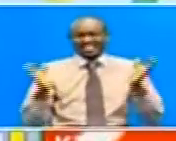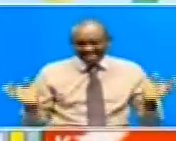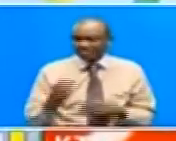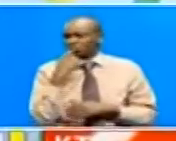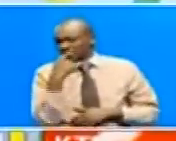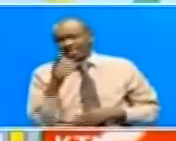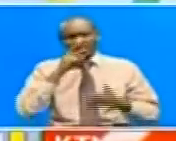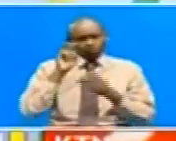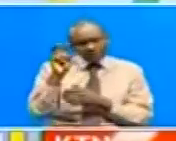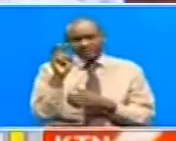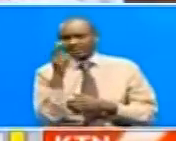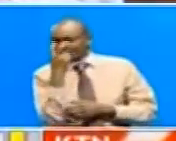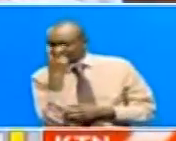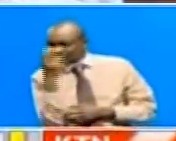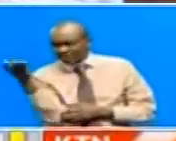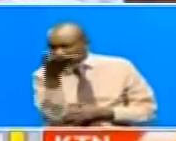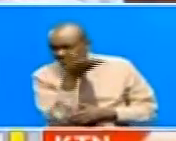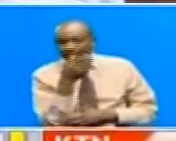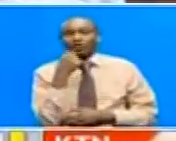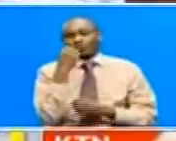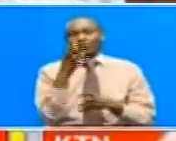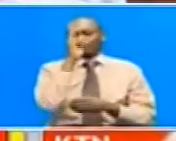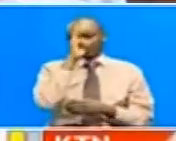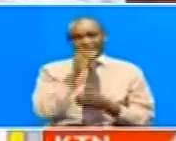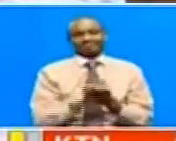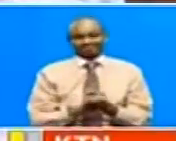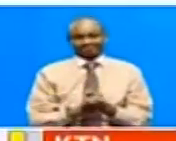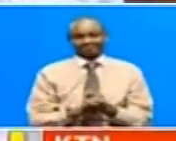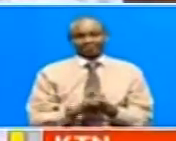kufichua njama za kigaidi. John Juma, KTN, Mombasa.